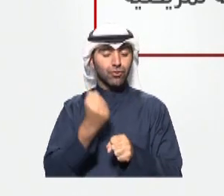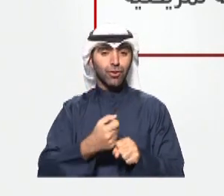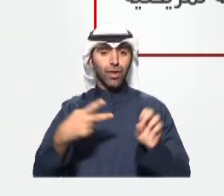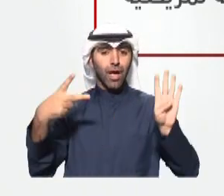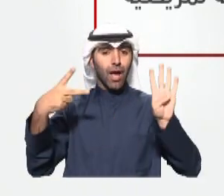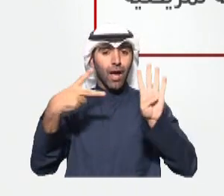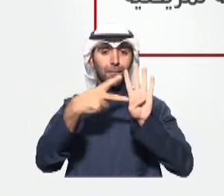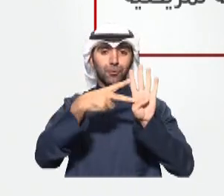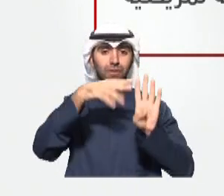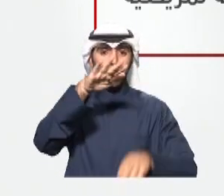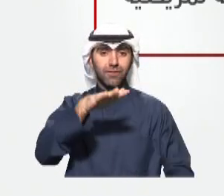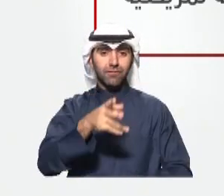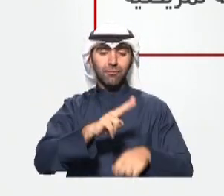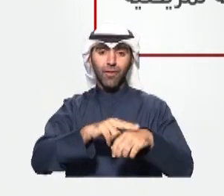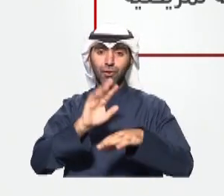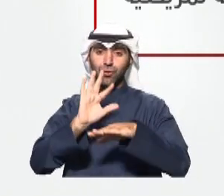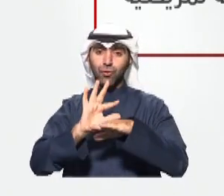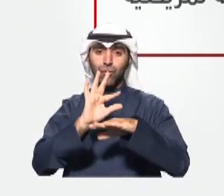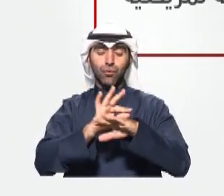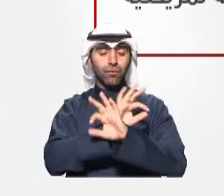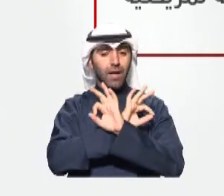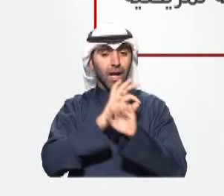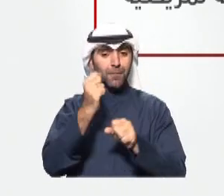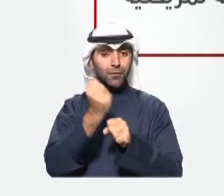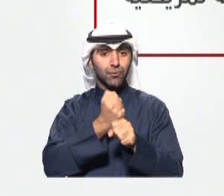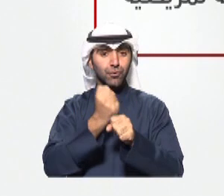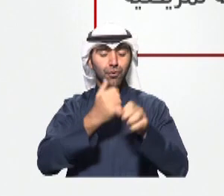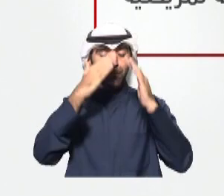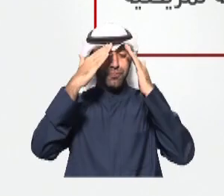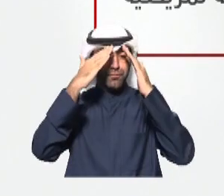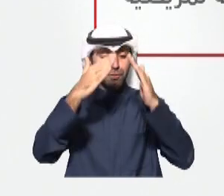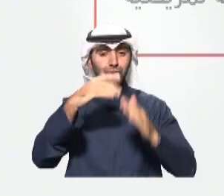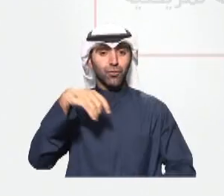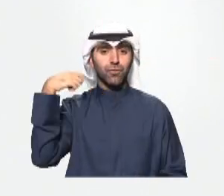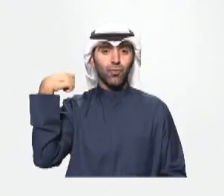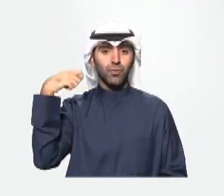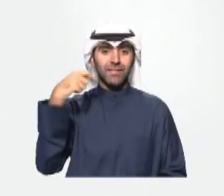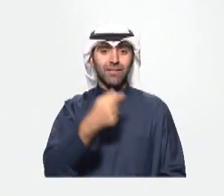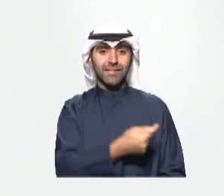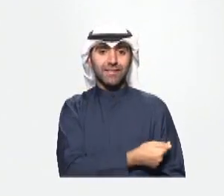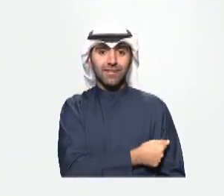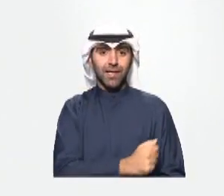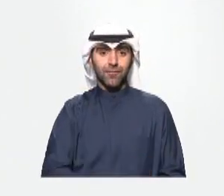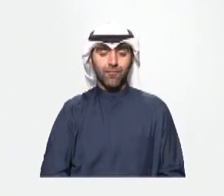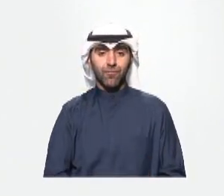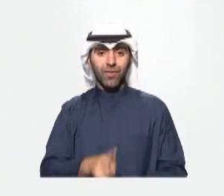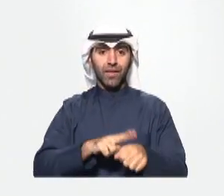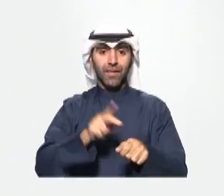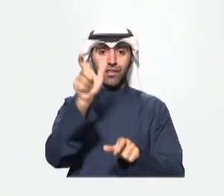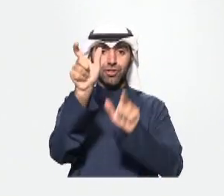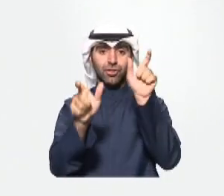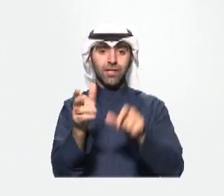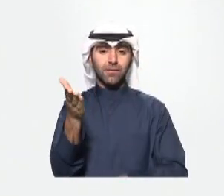وتقدير إلى سائر الأقسام الفنية والإدارية العاملة في وزارة الصحة. بالنسبة لحالات الوفاة